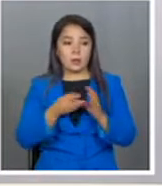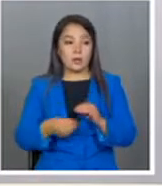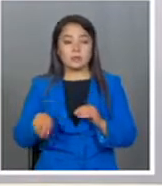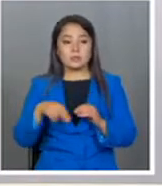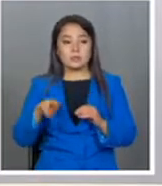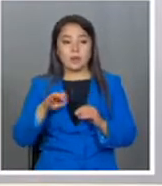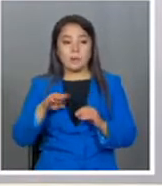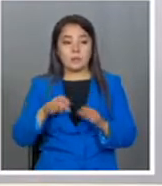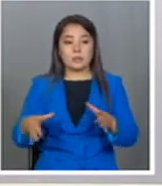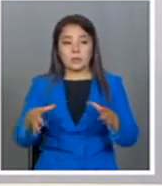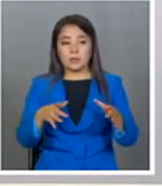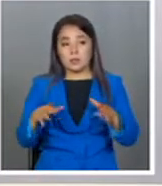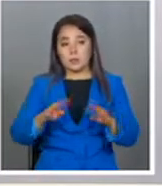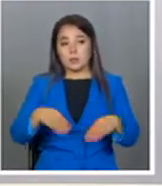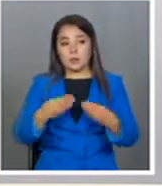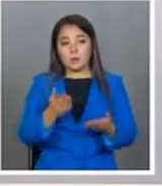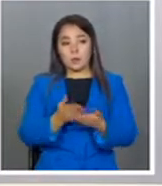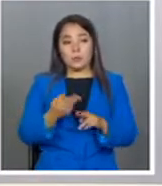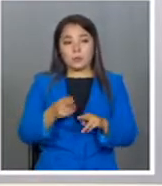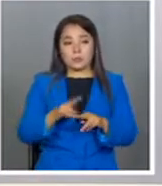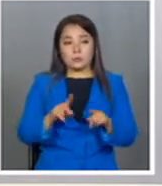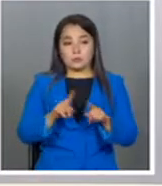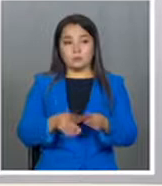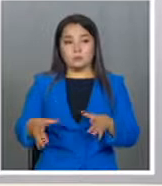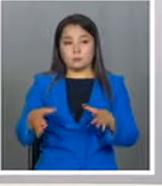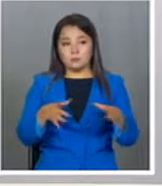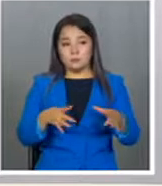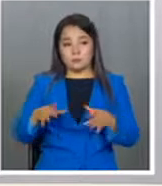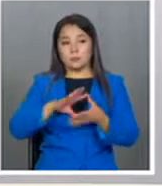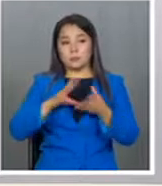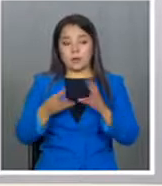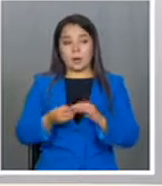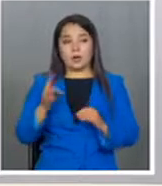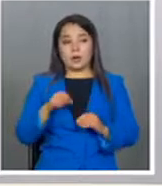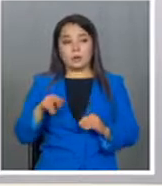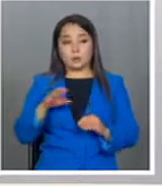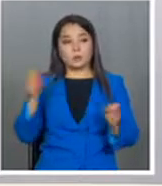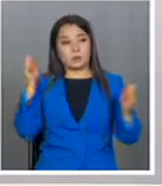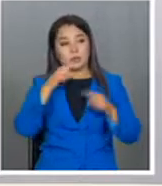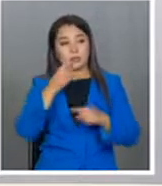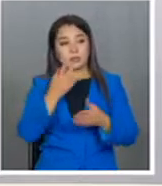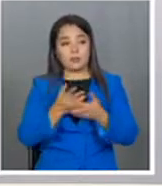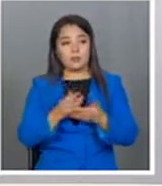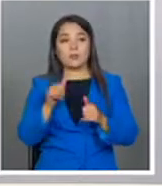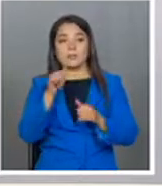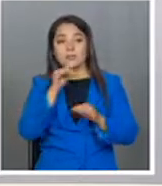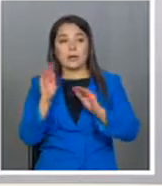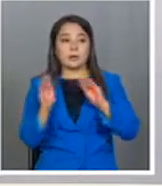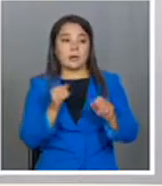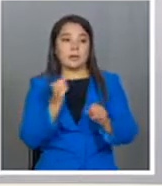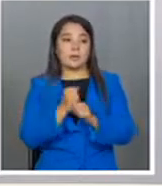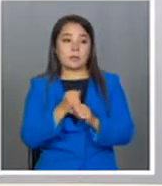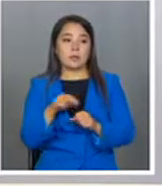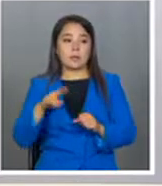біз осы диаметр арқылы дөңгелектің радиусын анықтауымыз керек. Ол үшін біз сіздер білетіндей диаметрді